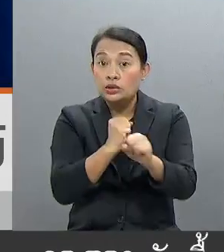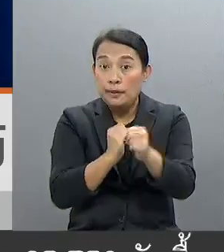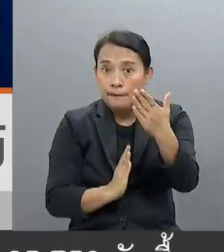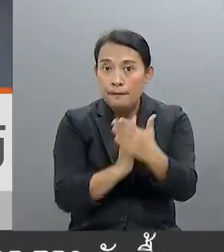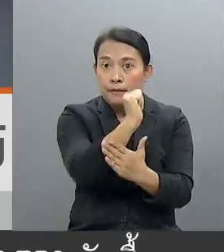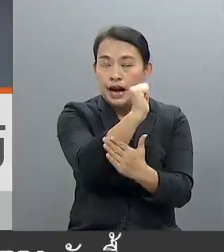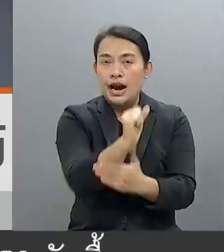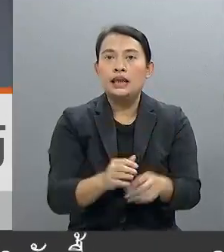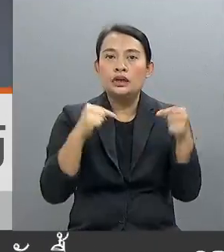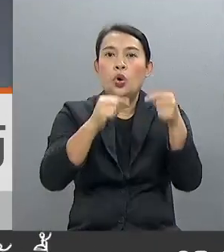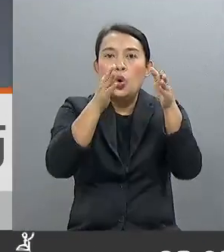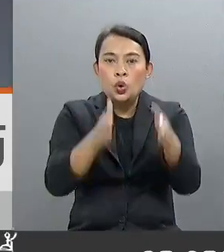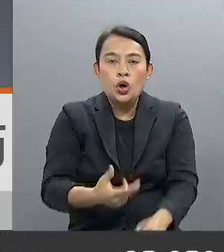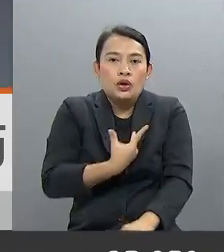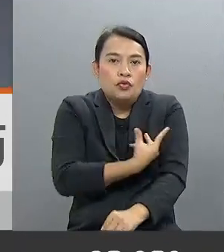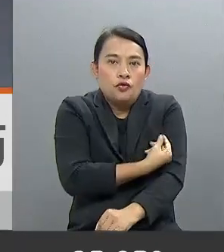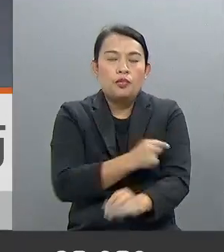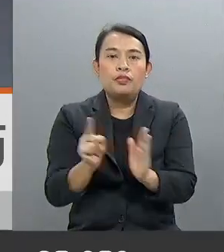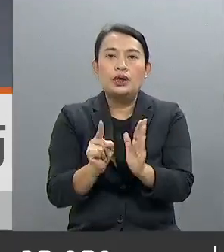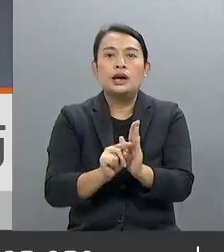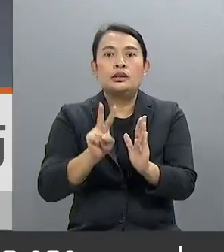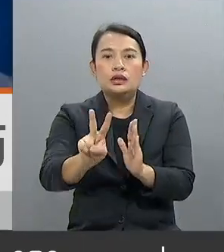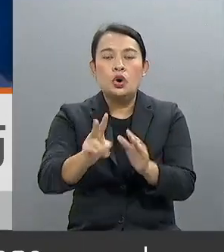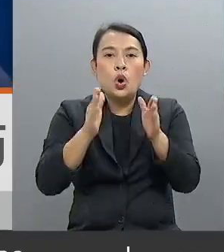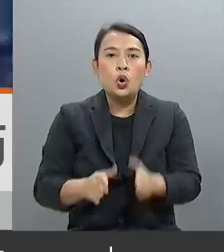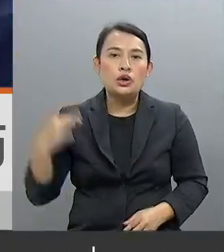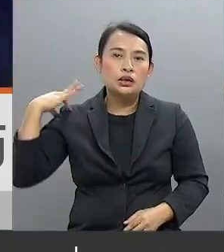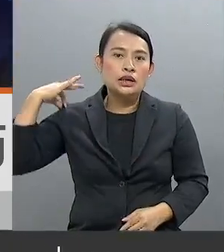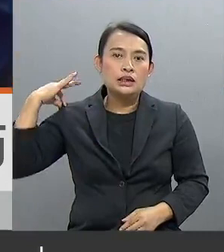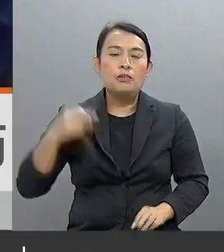คนค่ะหากการทดสอบรอบแรกประสบความสำเร็จการทดสอบกับมนุษย์ในระยะที่2กับอาสาสมัครประมาณ 6,000